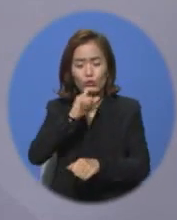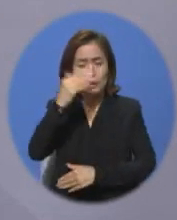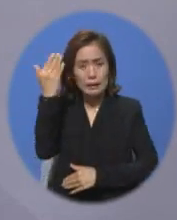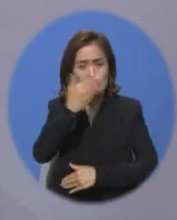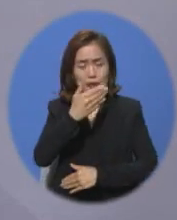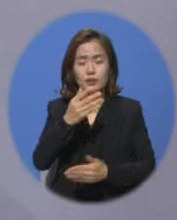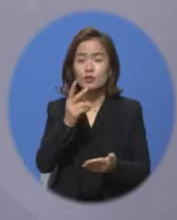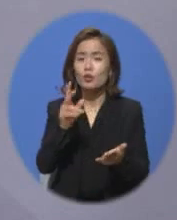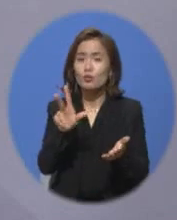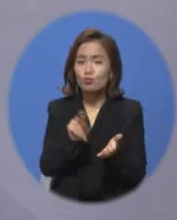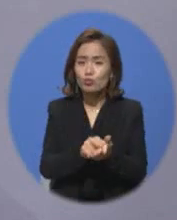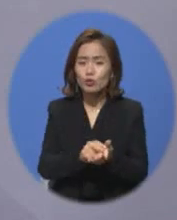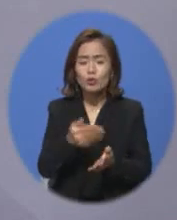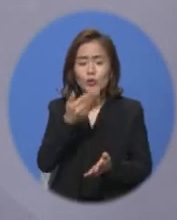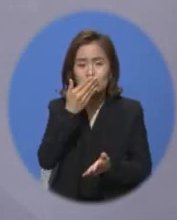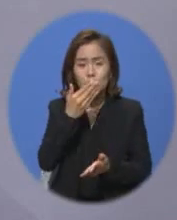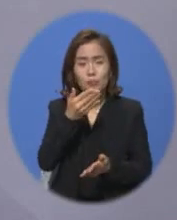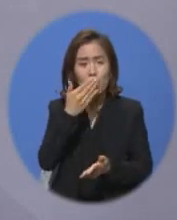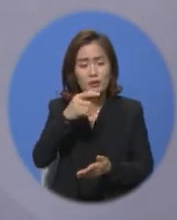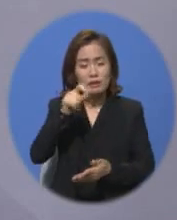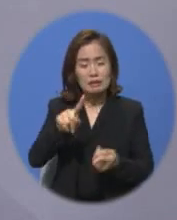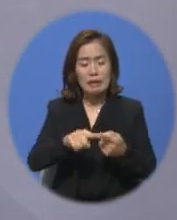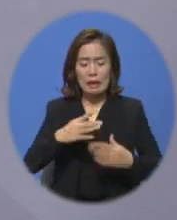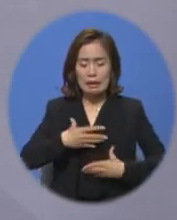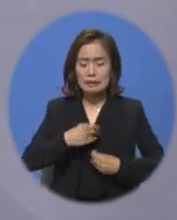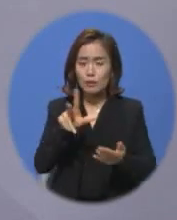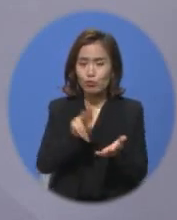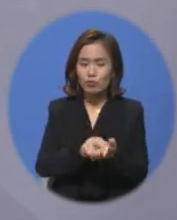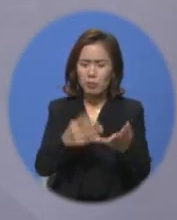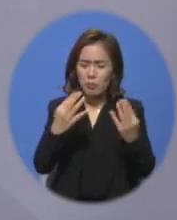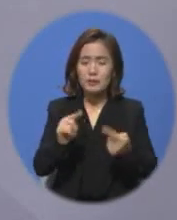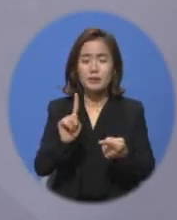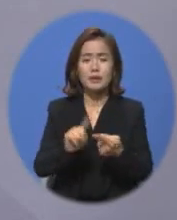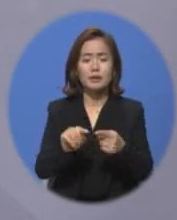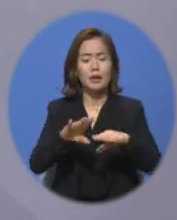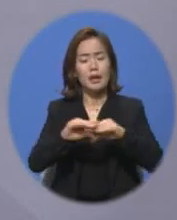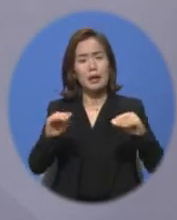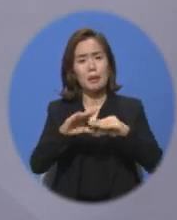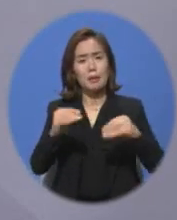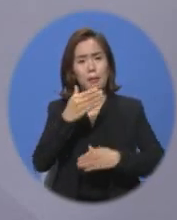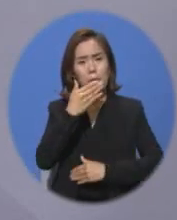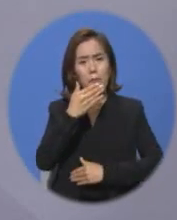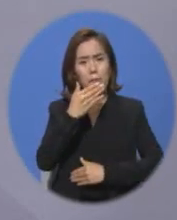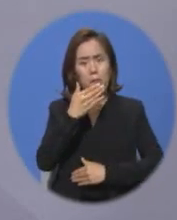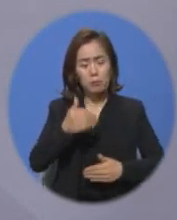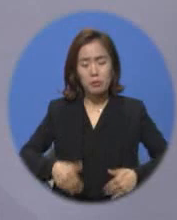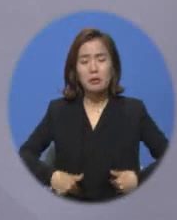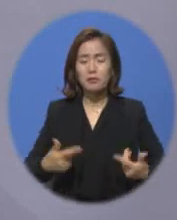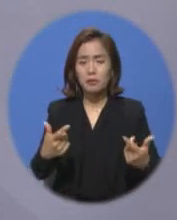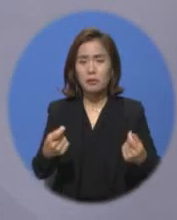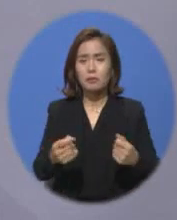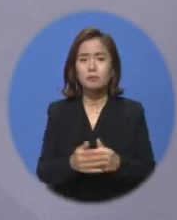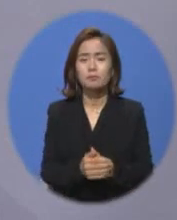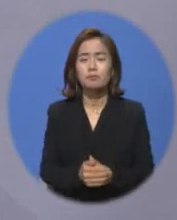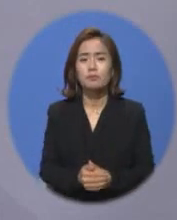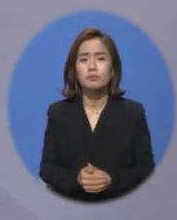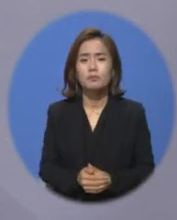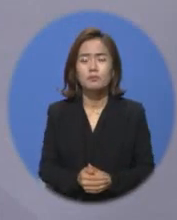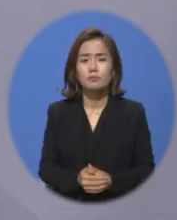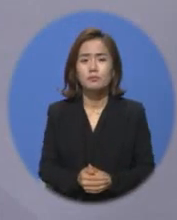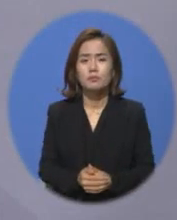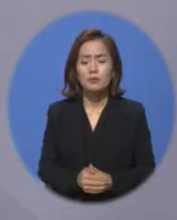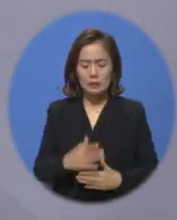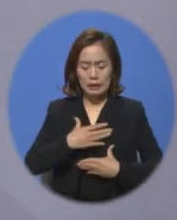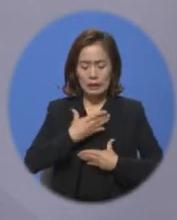안전과같은문제들은모두 시급하며반드시해결되어야한다고생각합니다 .앞서언급한안전문제